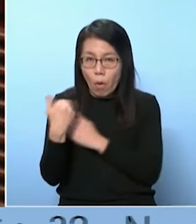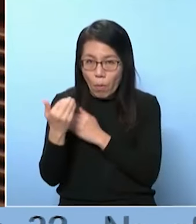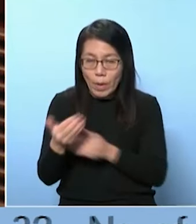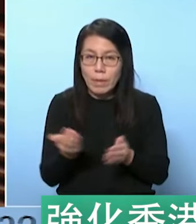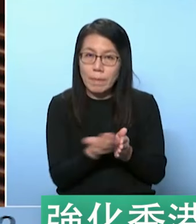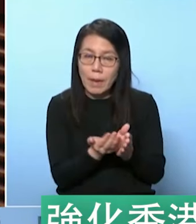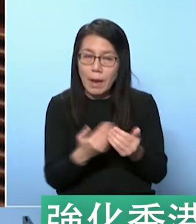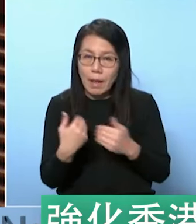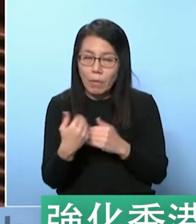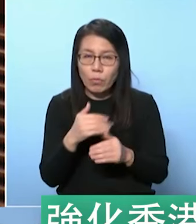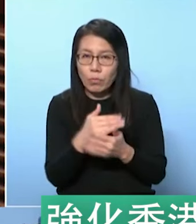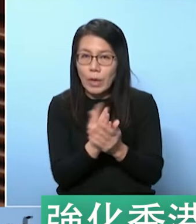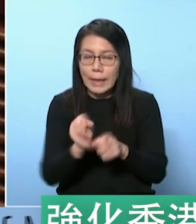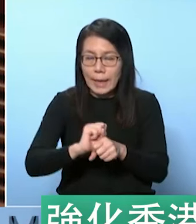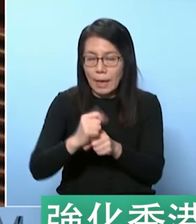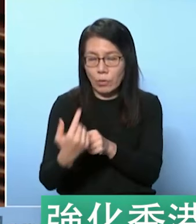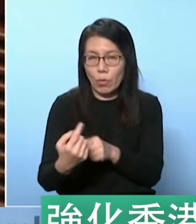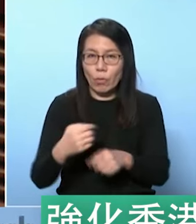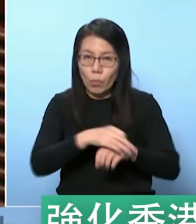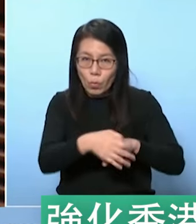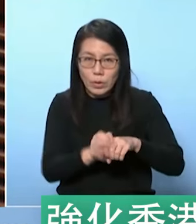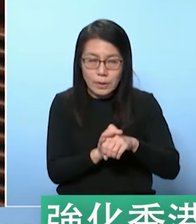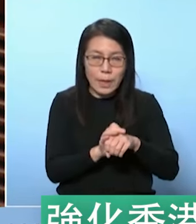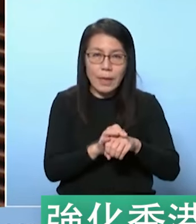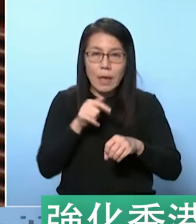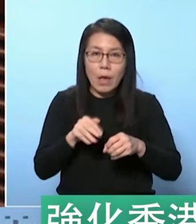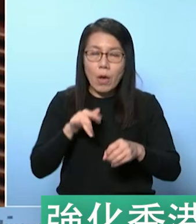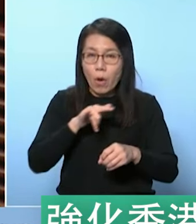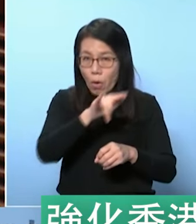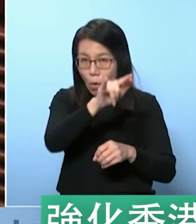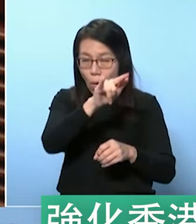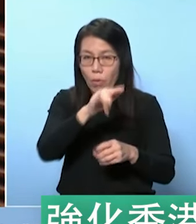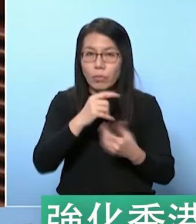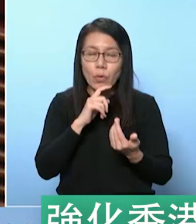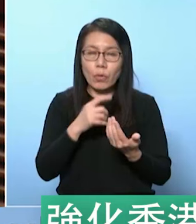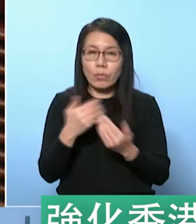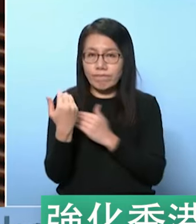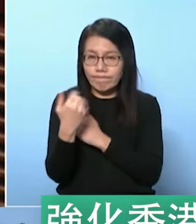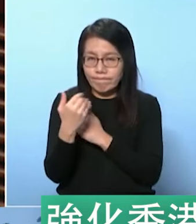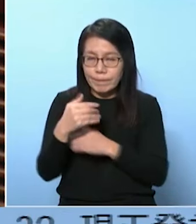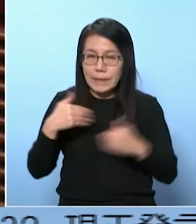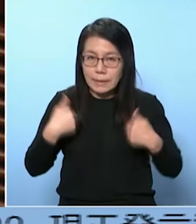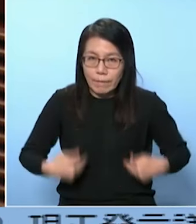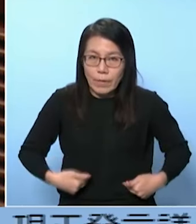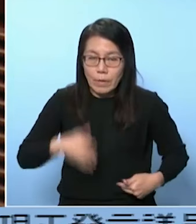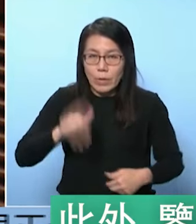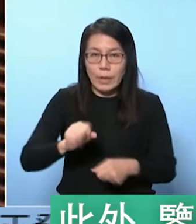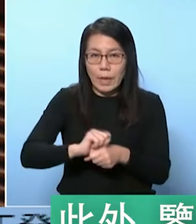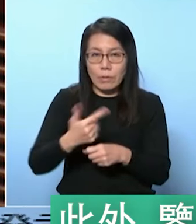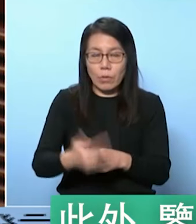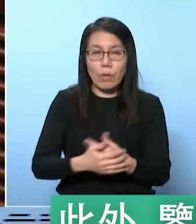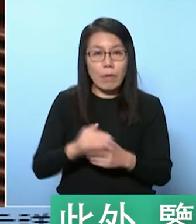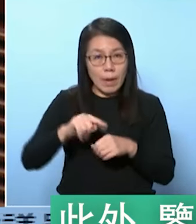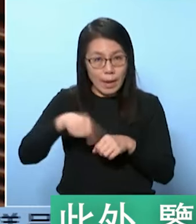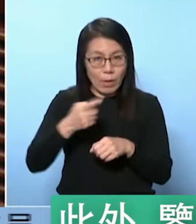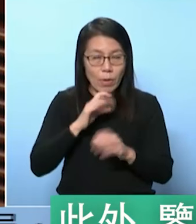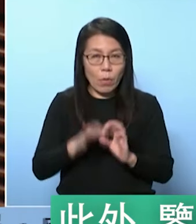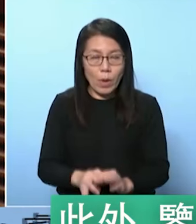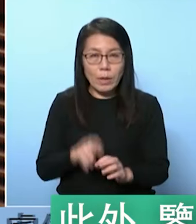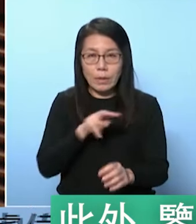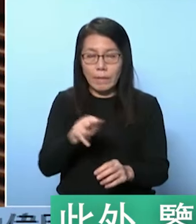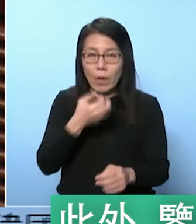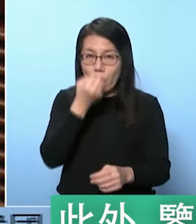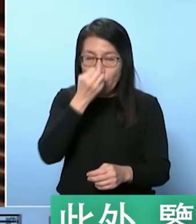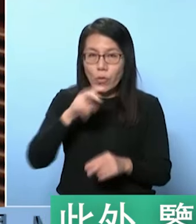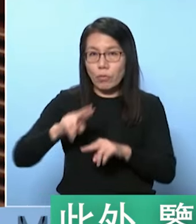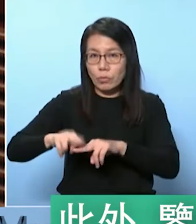紐，強化香港作為國際航運和航空樞紐的地位。此外，鑑於